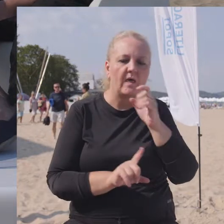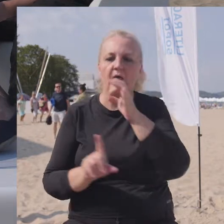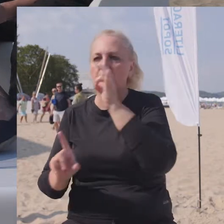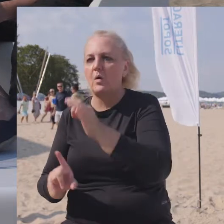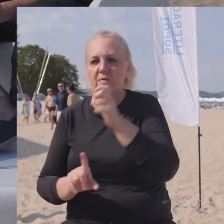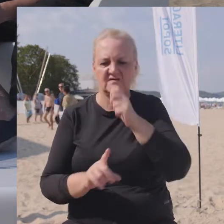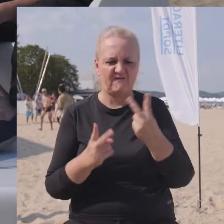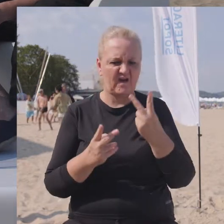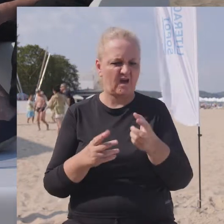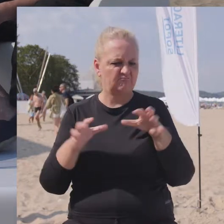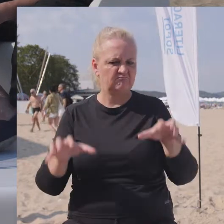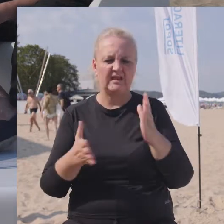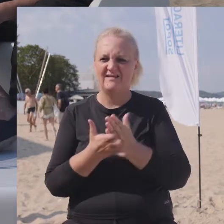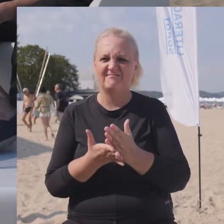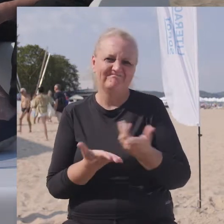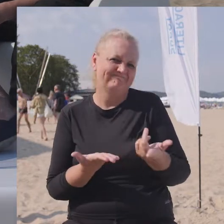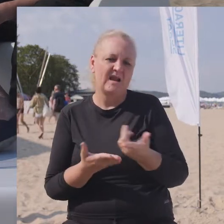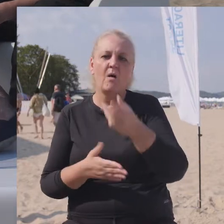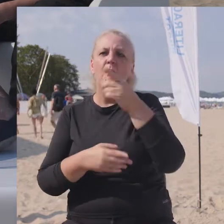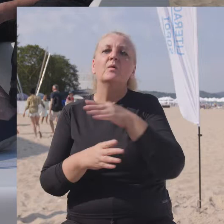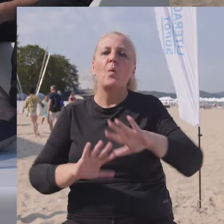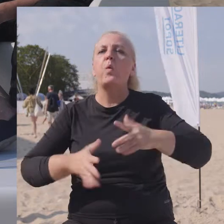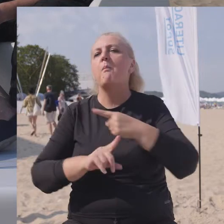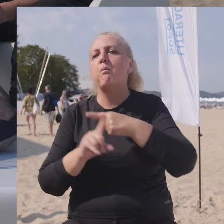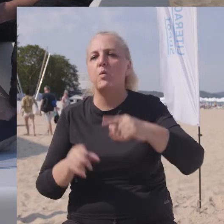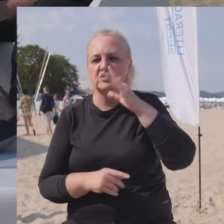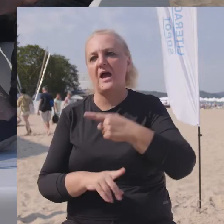jakichś właśnie nomen omen pół szarości i pół cieni.